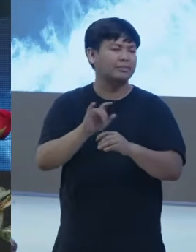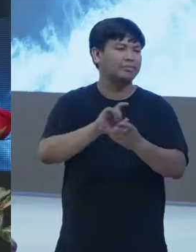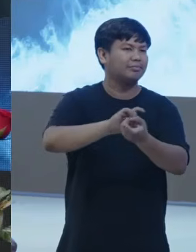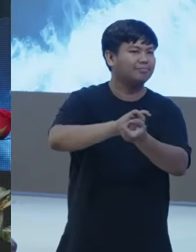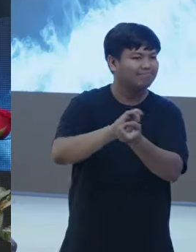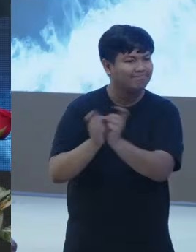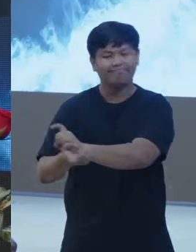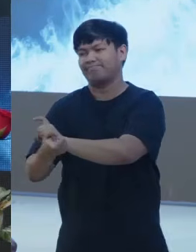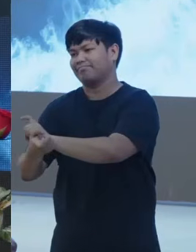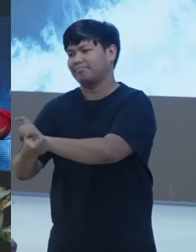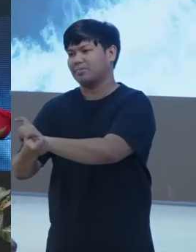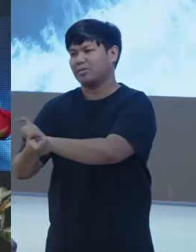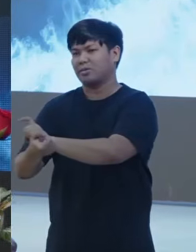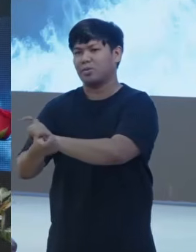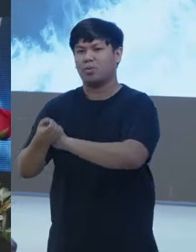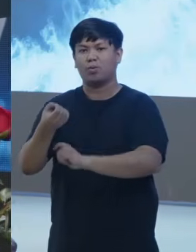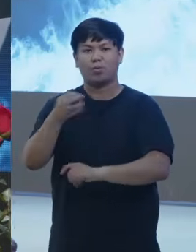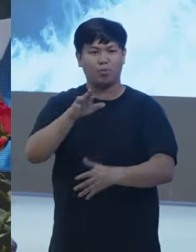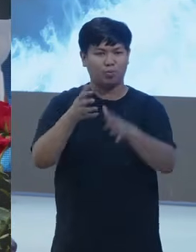or